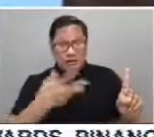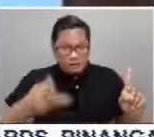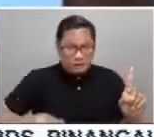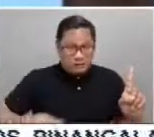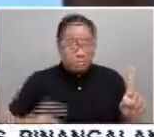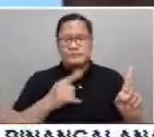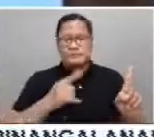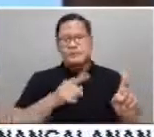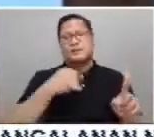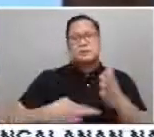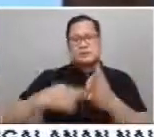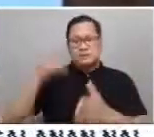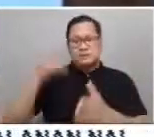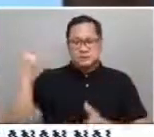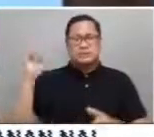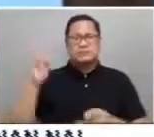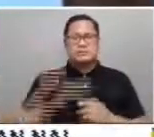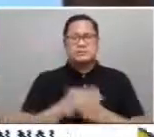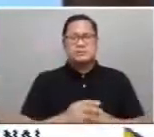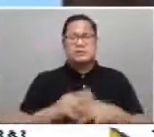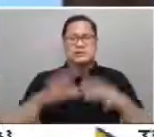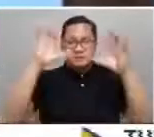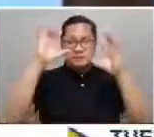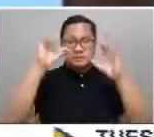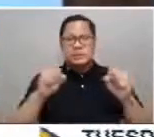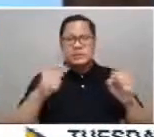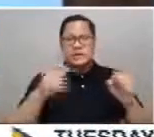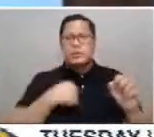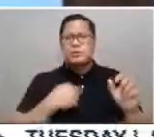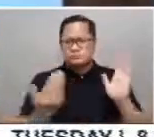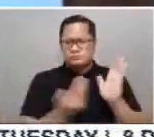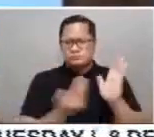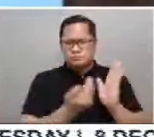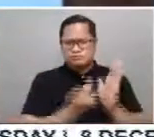your father died the way